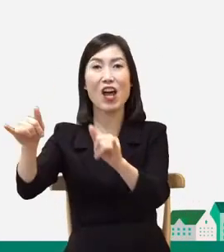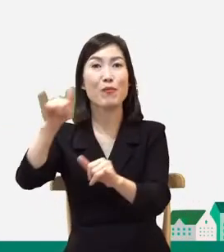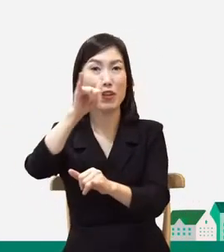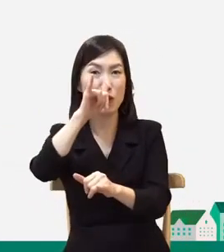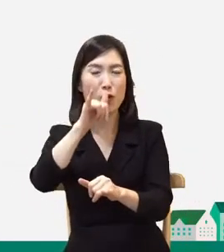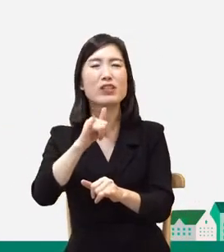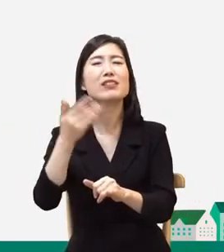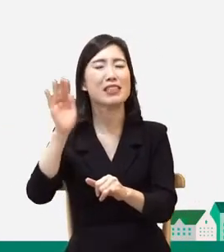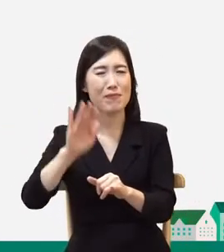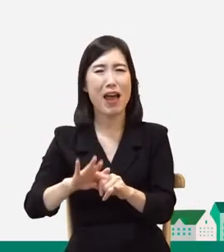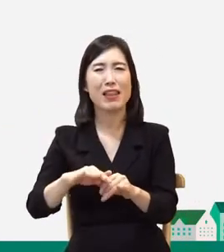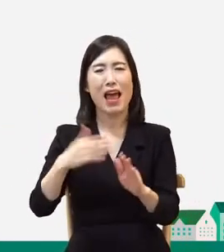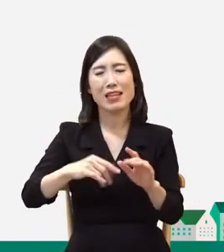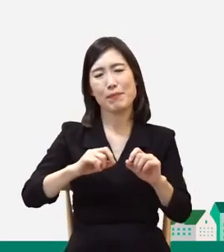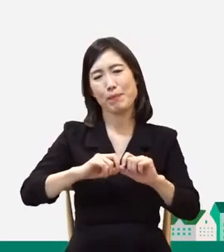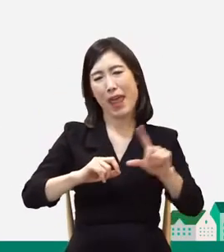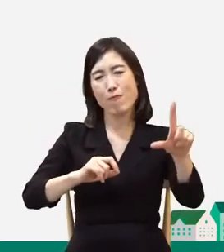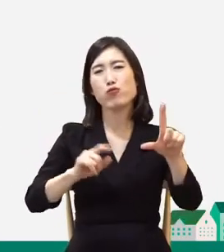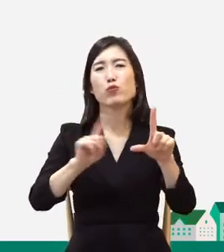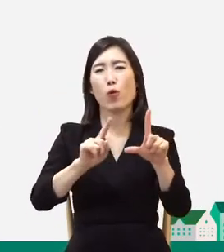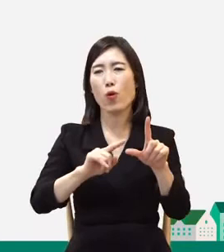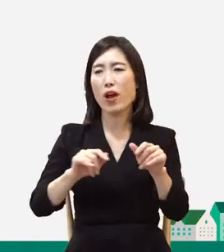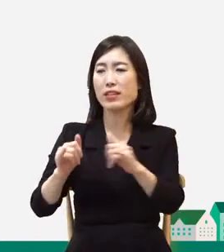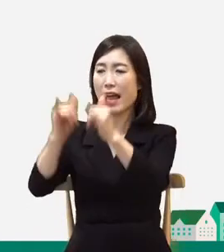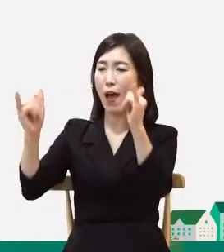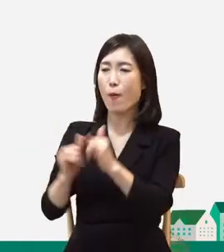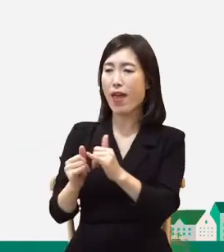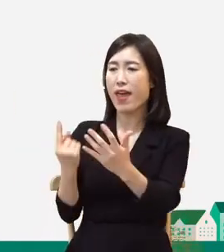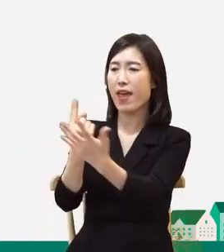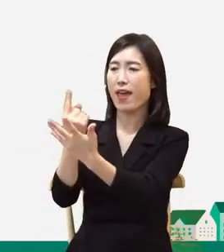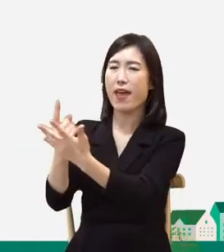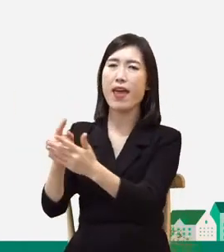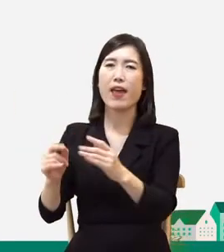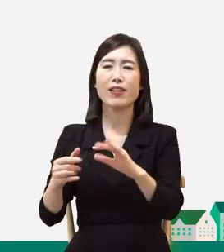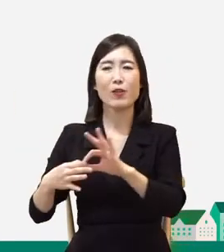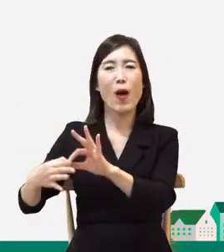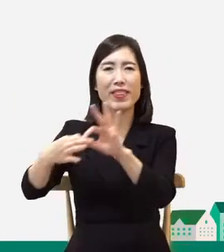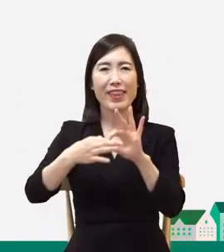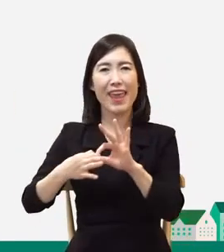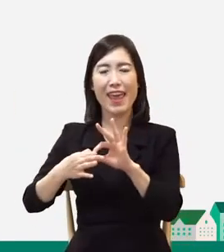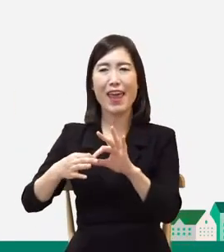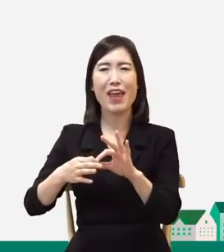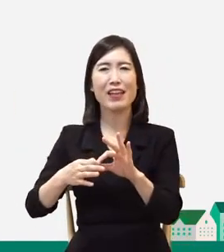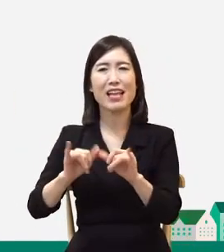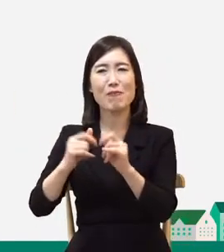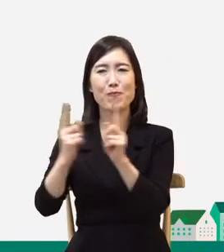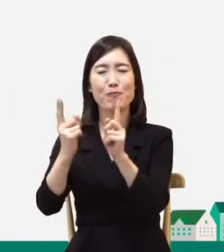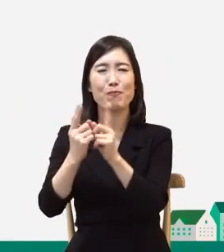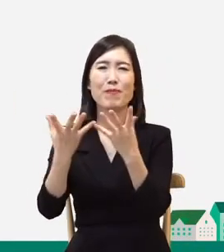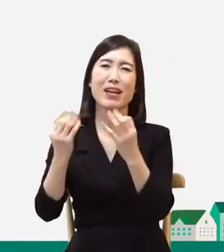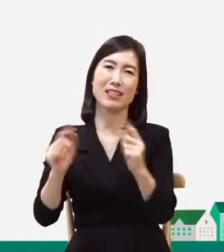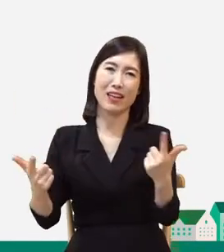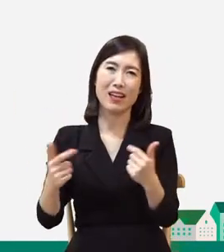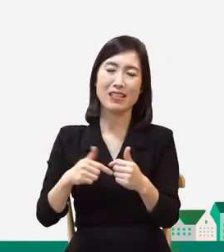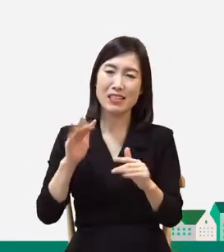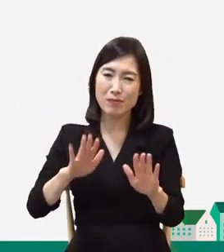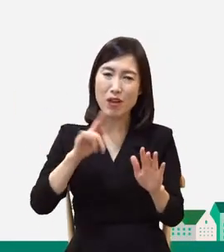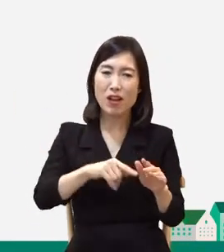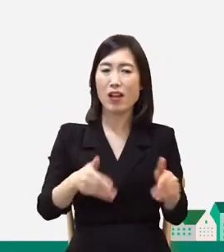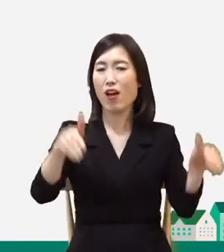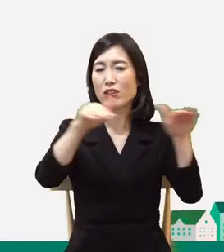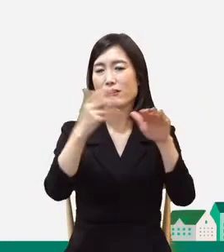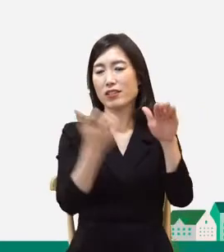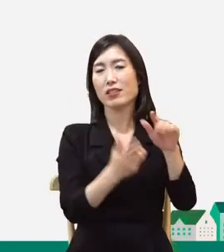여전히 많은 분들이 아직까지 그런 관계망들을 만들지 못하고 계시고 장애인 중심의 기관들을 이용하는